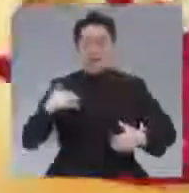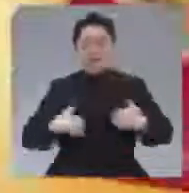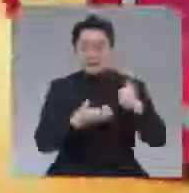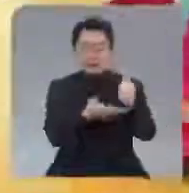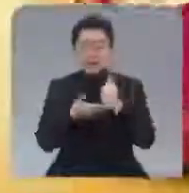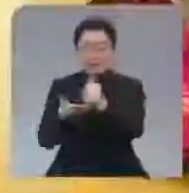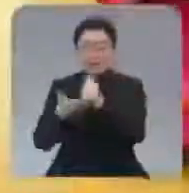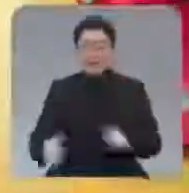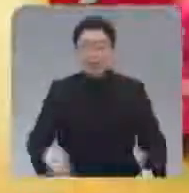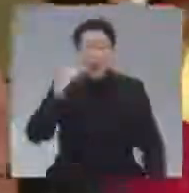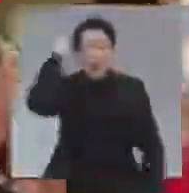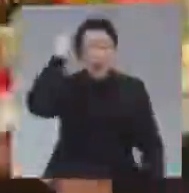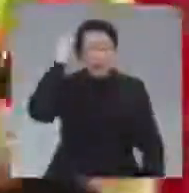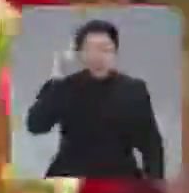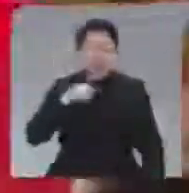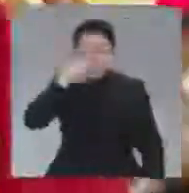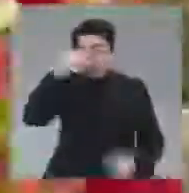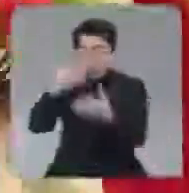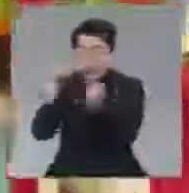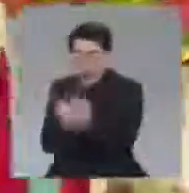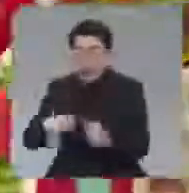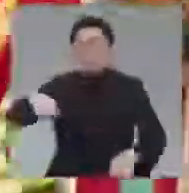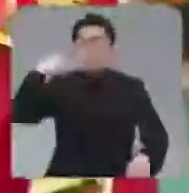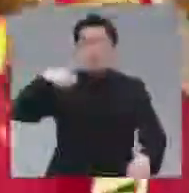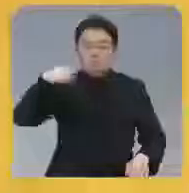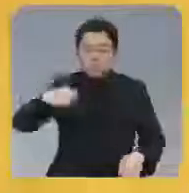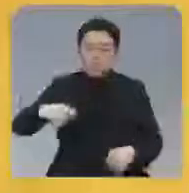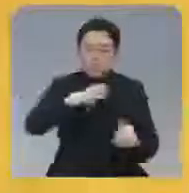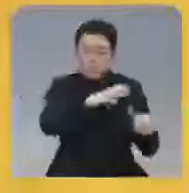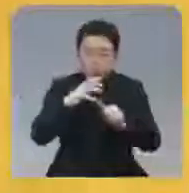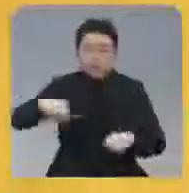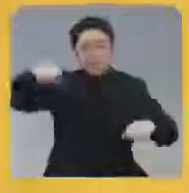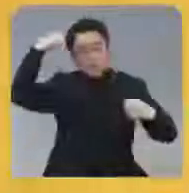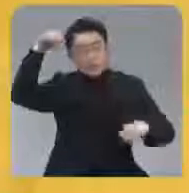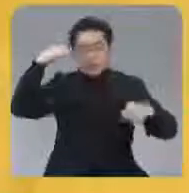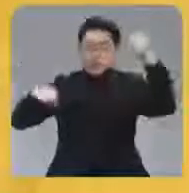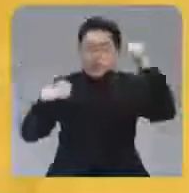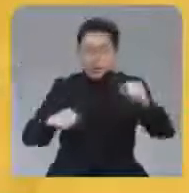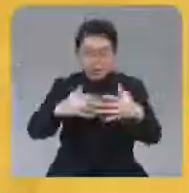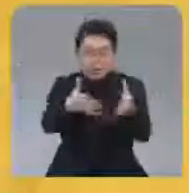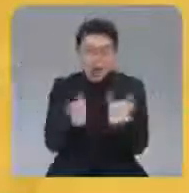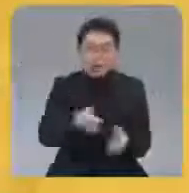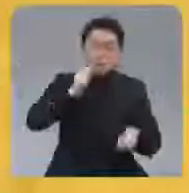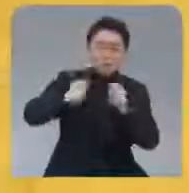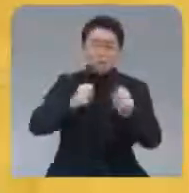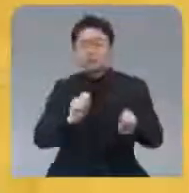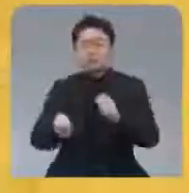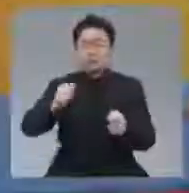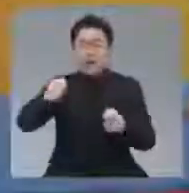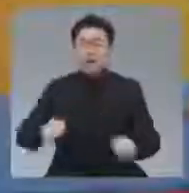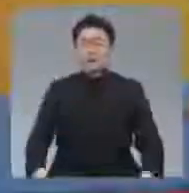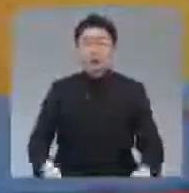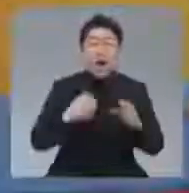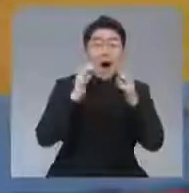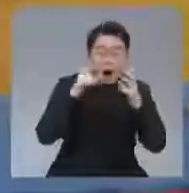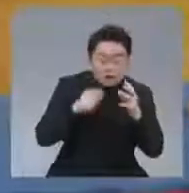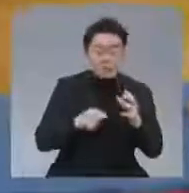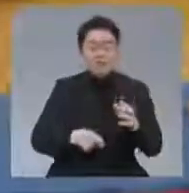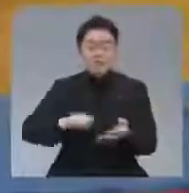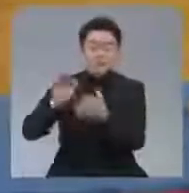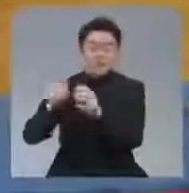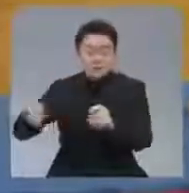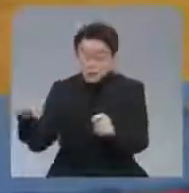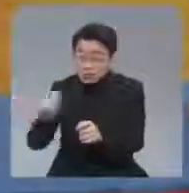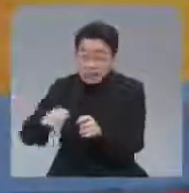di negara setempat membangkitkan semangat kompetisi dengan mementaskan berbagai tarian tradisional Korea pertunjukan berbagai gerakan teknik